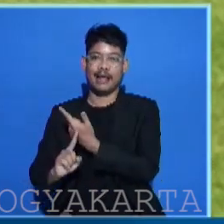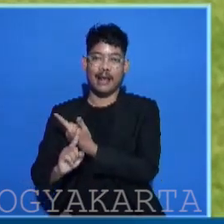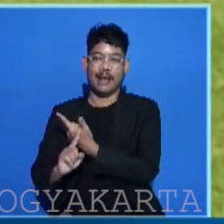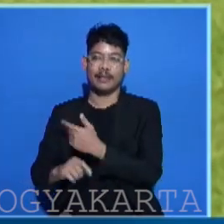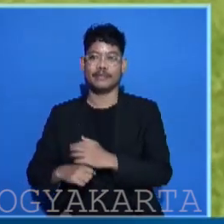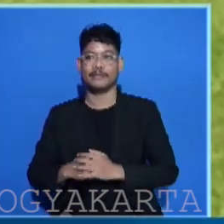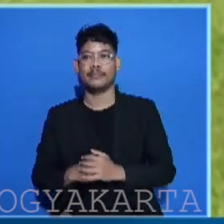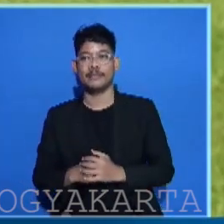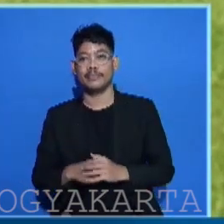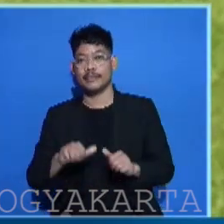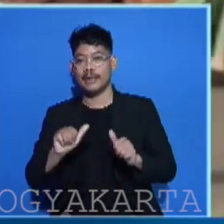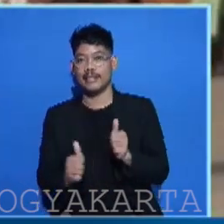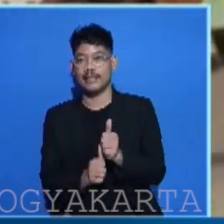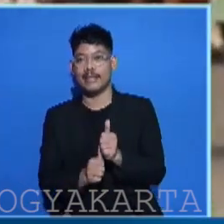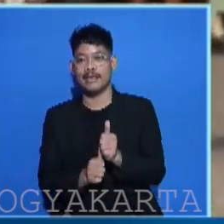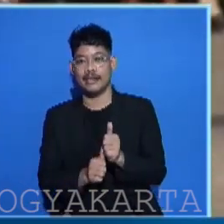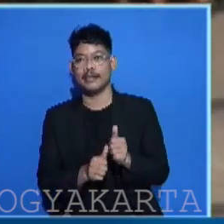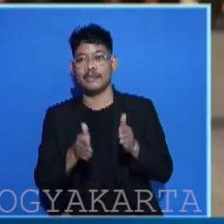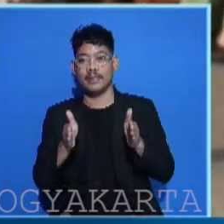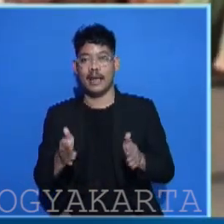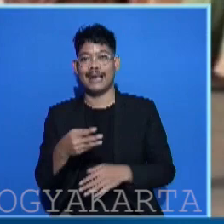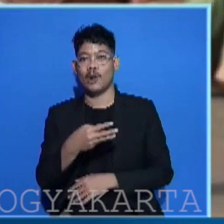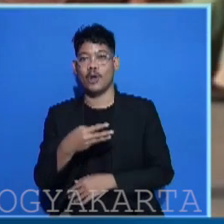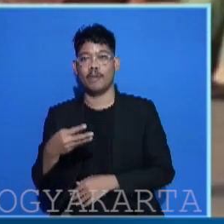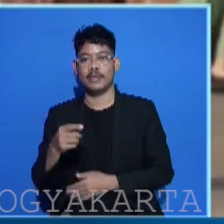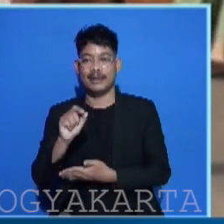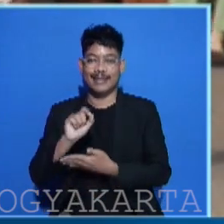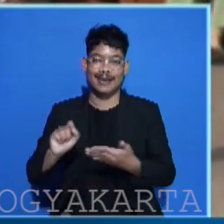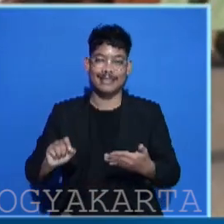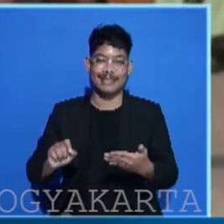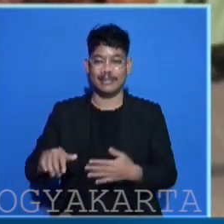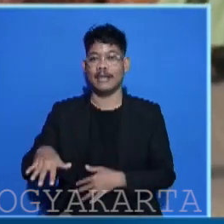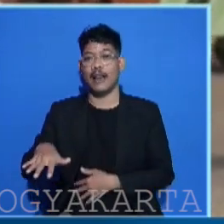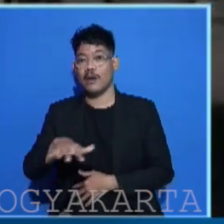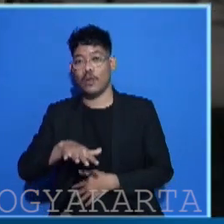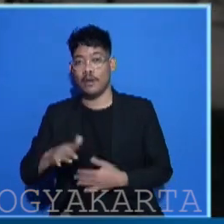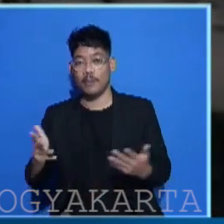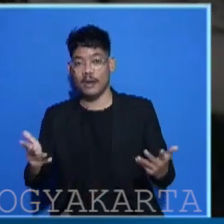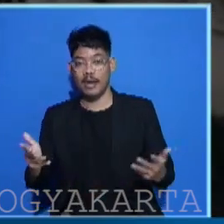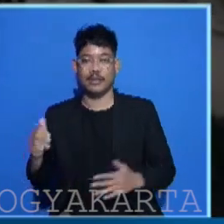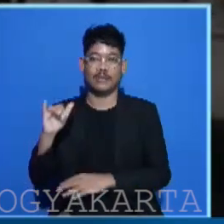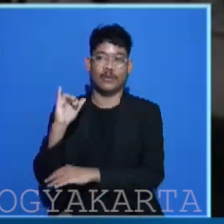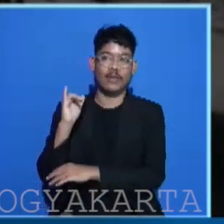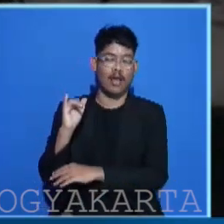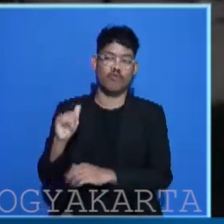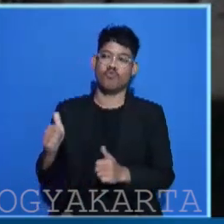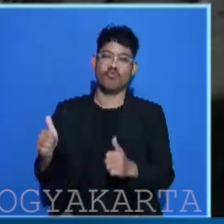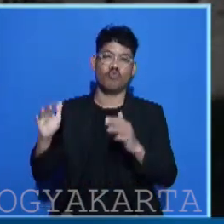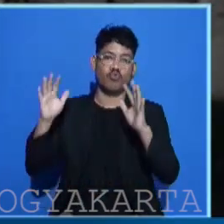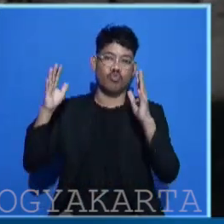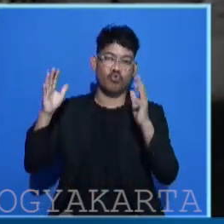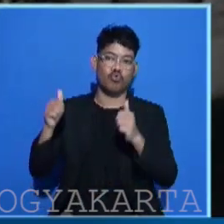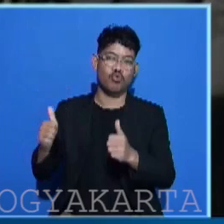Asisten Bidang Perekonomian Serda Kota Yogyakarta memberikan apresiasi besar karena TMMD merupakan wujud solidaritas masyarakat